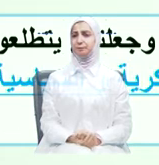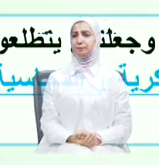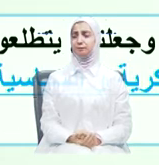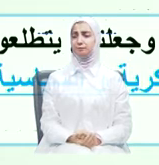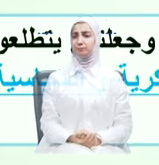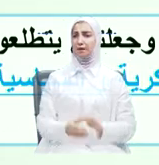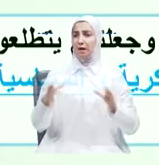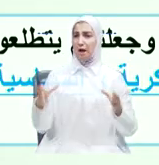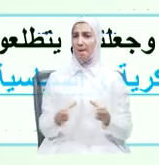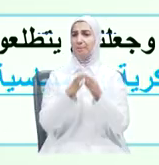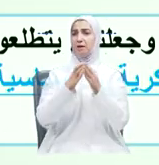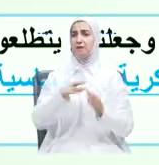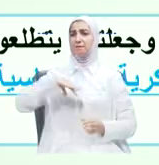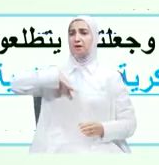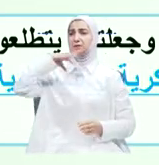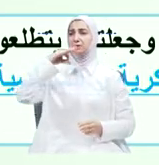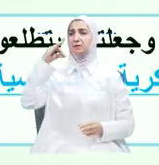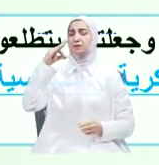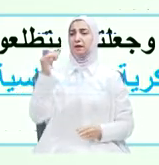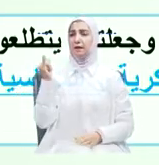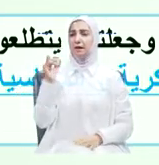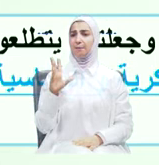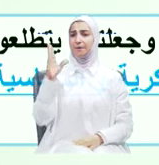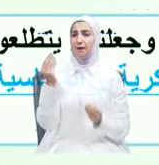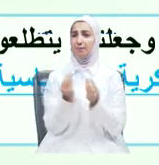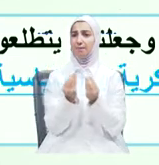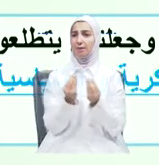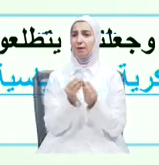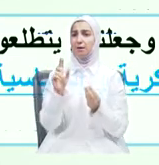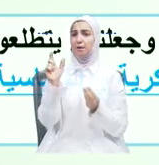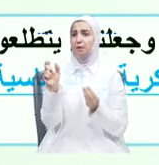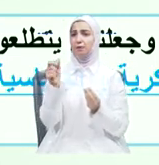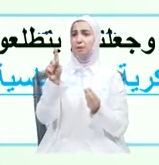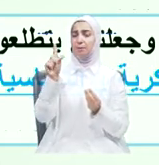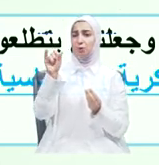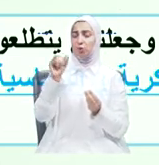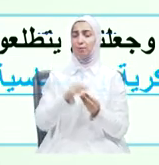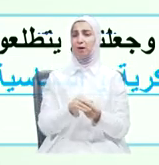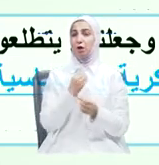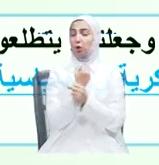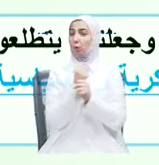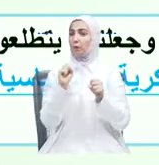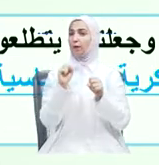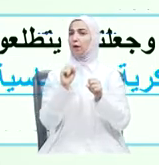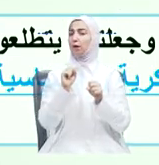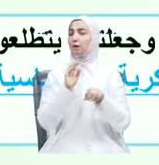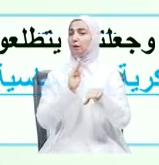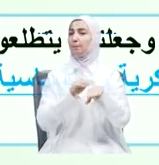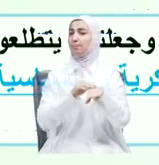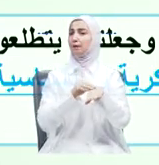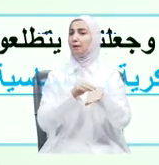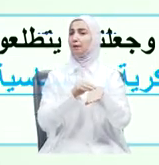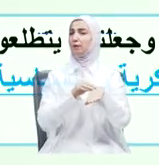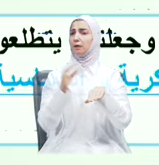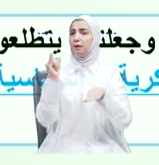الحملة الفرنسية التي قادها نابليون بونابرت نبهت الحملة الفرنسية العرب على مدى ما وصلت إليه الحضارة